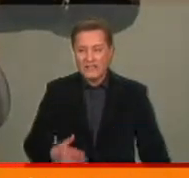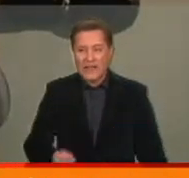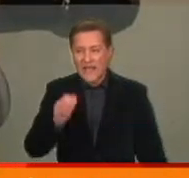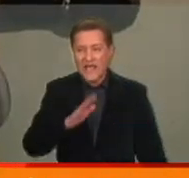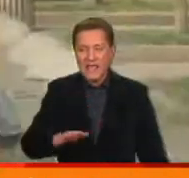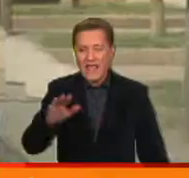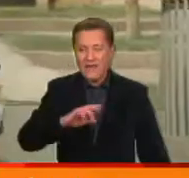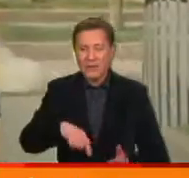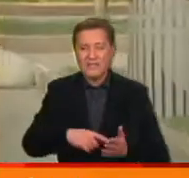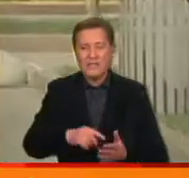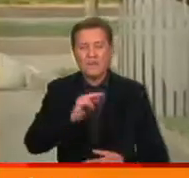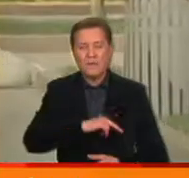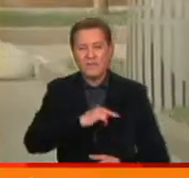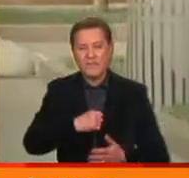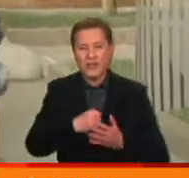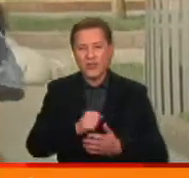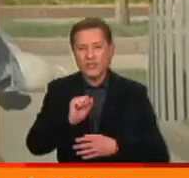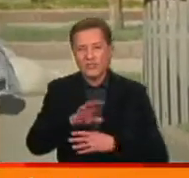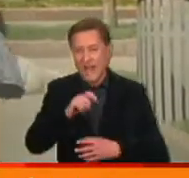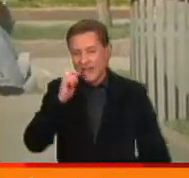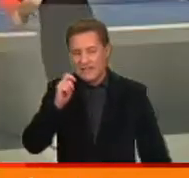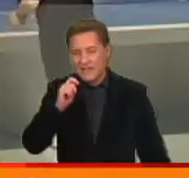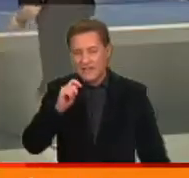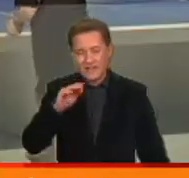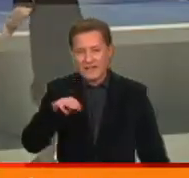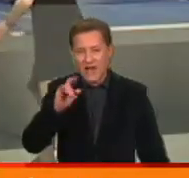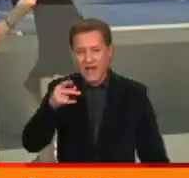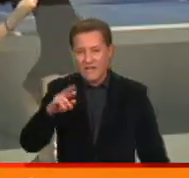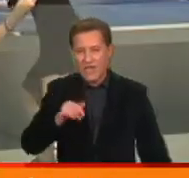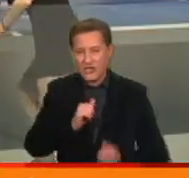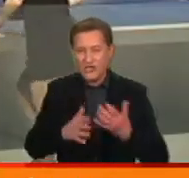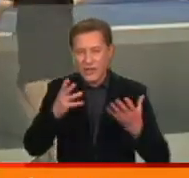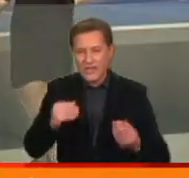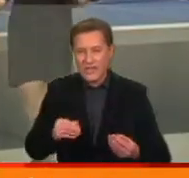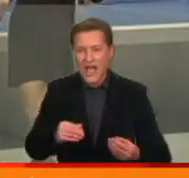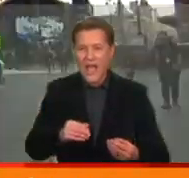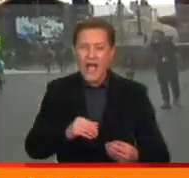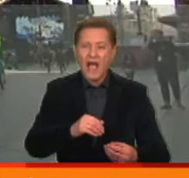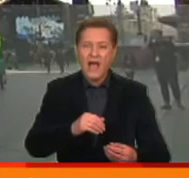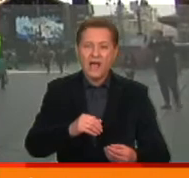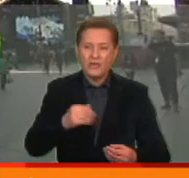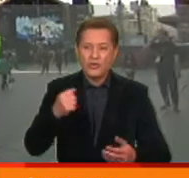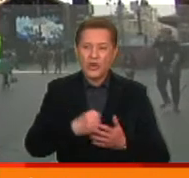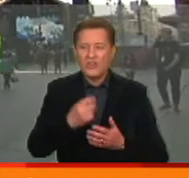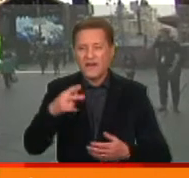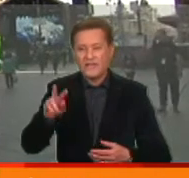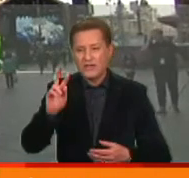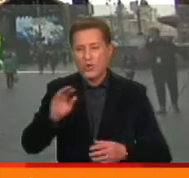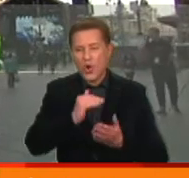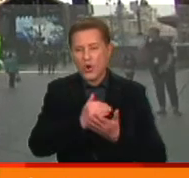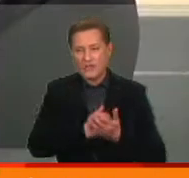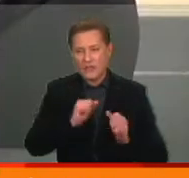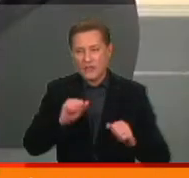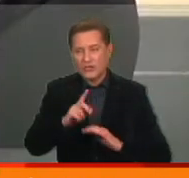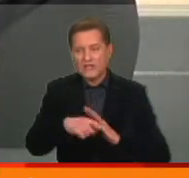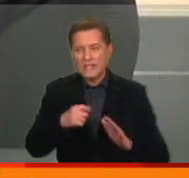Євромістечко працюватиме від сьогодні до 14 травня щодня, від опівдня до 22-ї. Розклад виступів можна дізнатися на